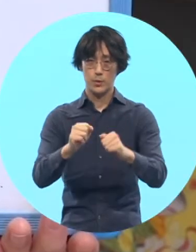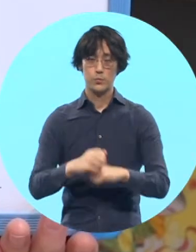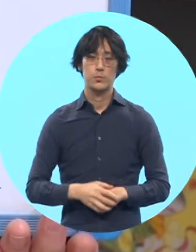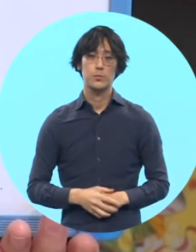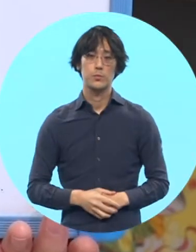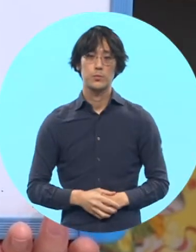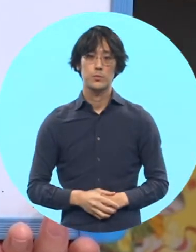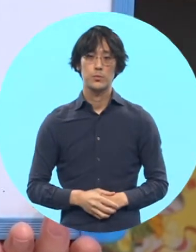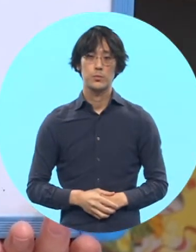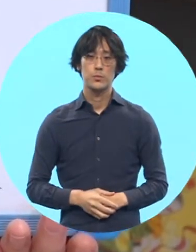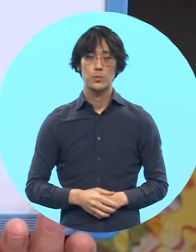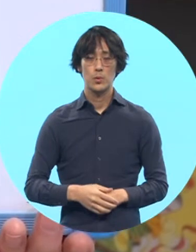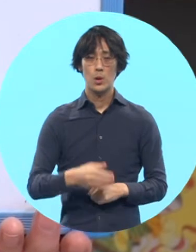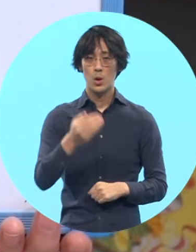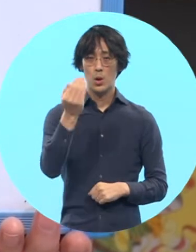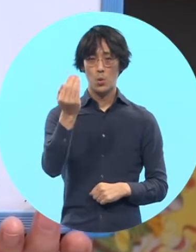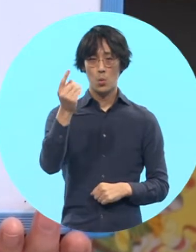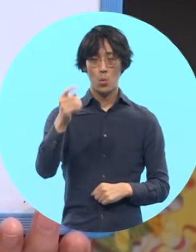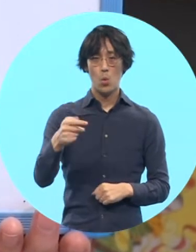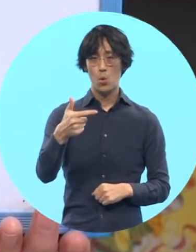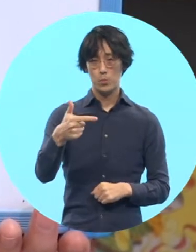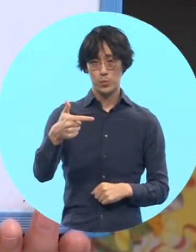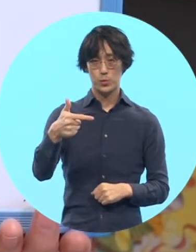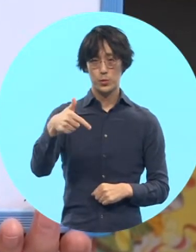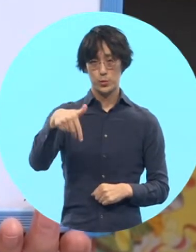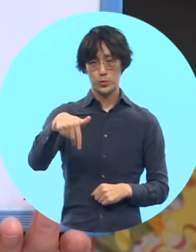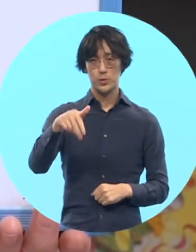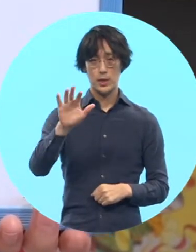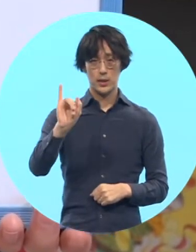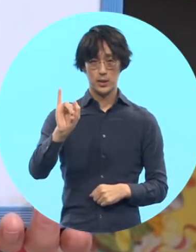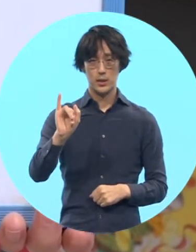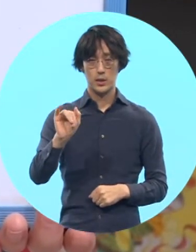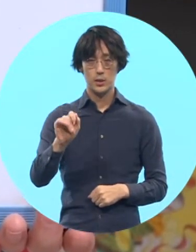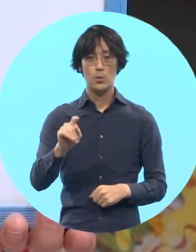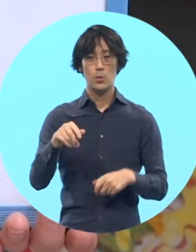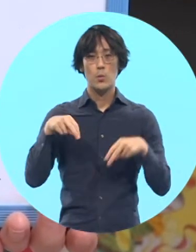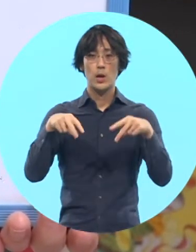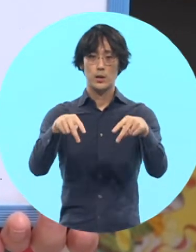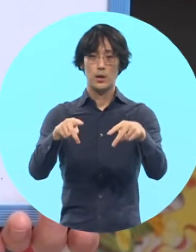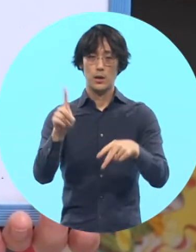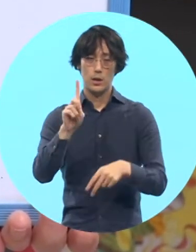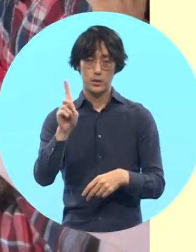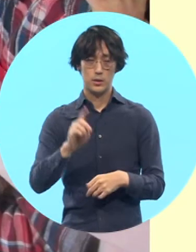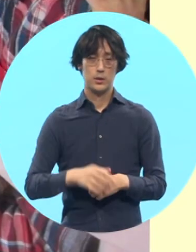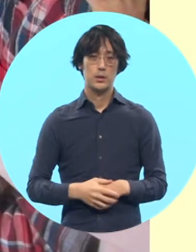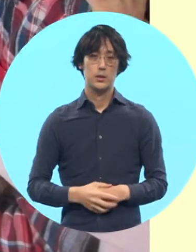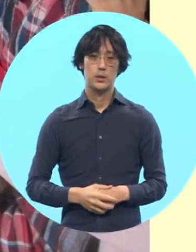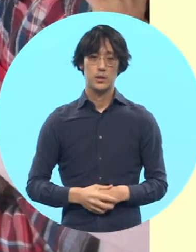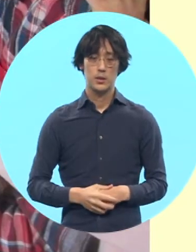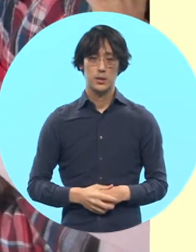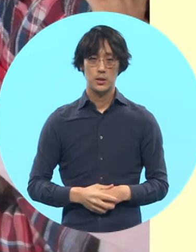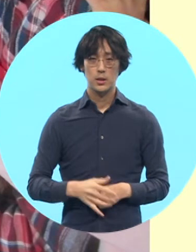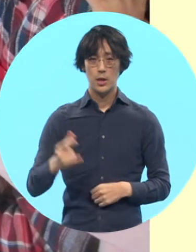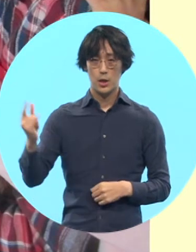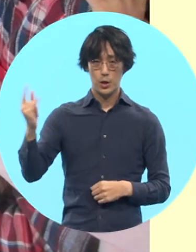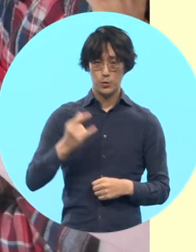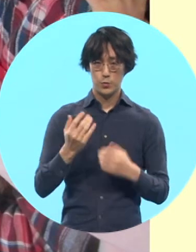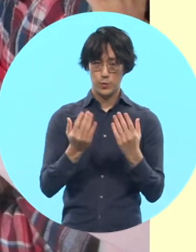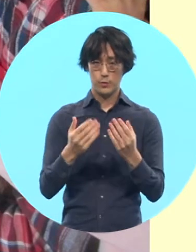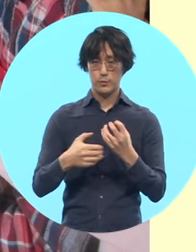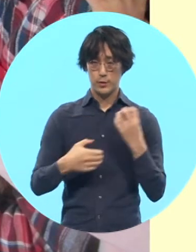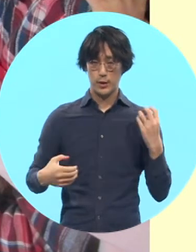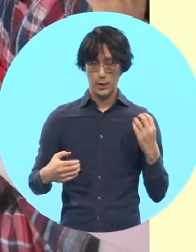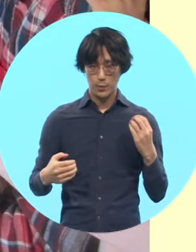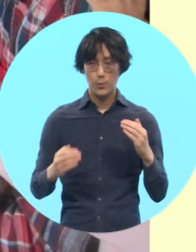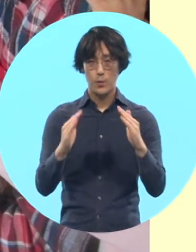ホームステイビジットボランティアっていうのは何ですか？ はい、これは留学などで金沢に来た外国人の方を